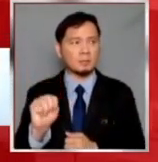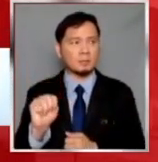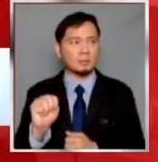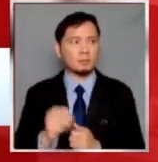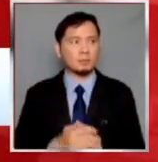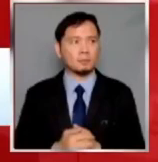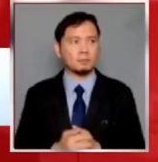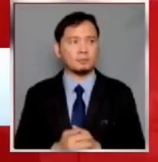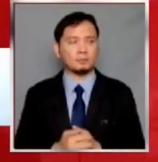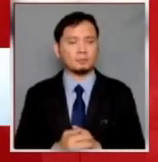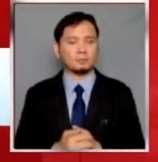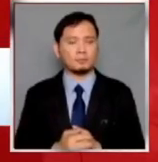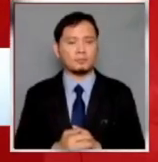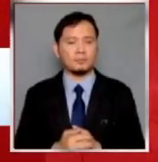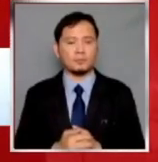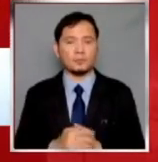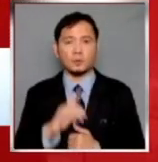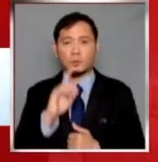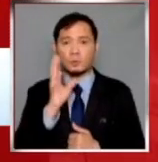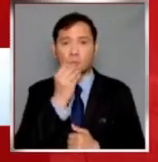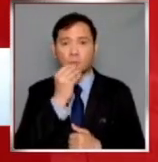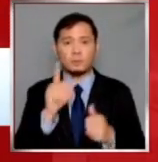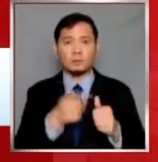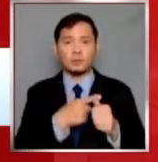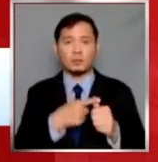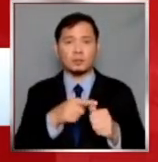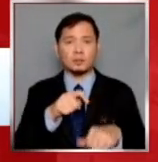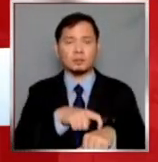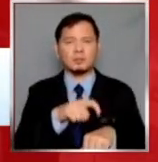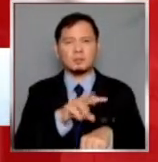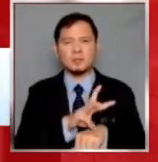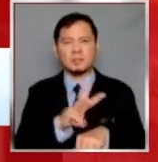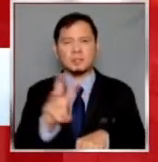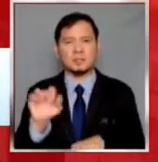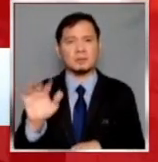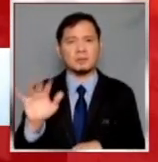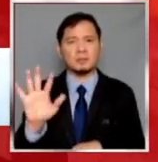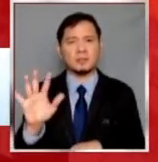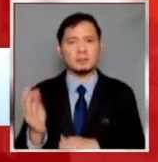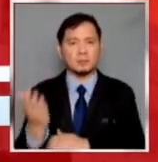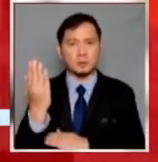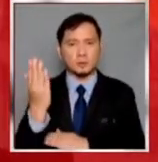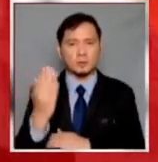tama naman mula sa mga na-shade nila sa kanilang balota. Ito ang latest mula sa